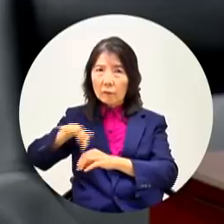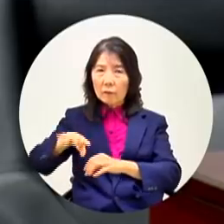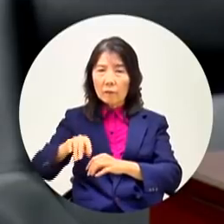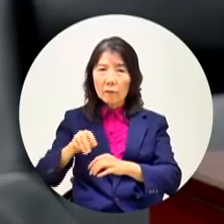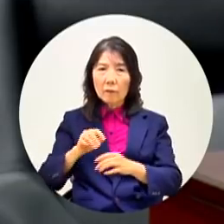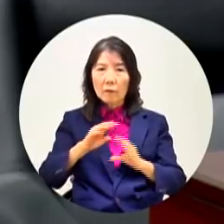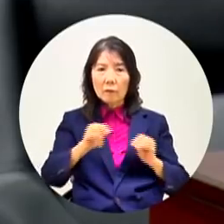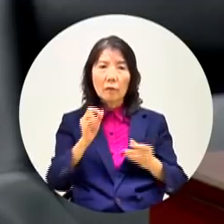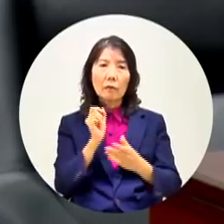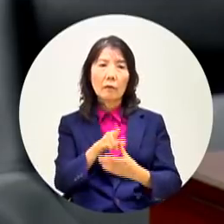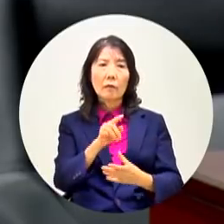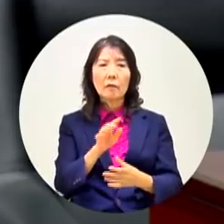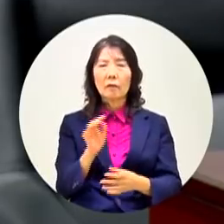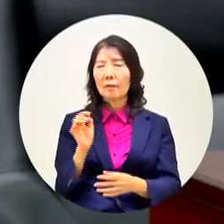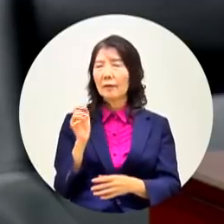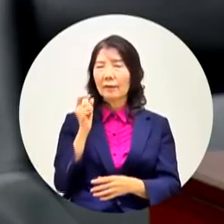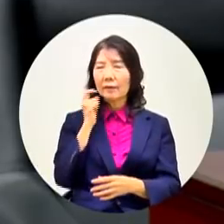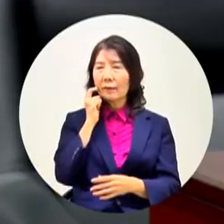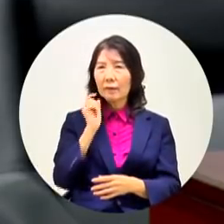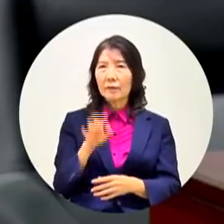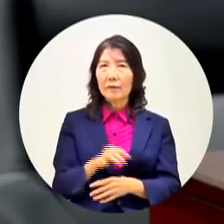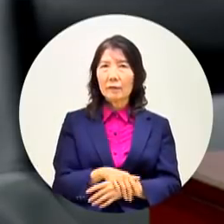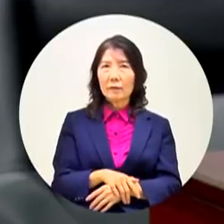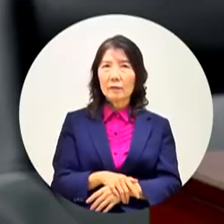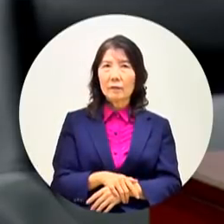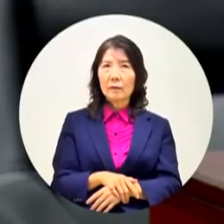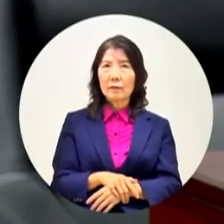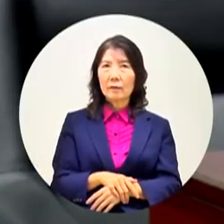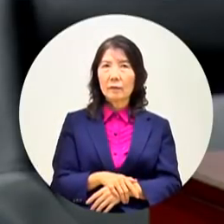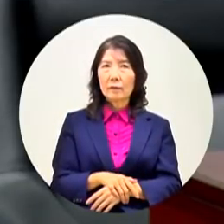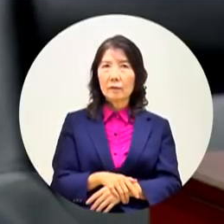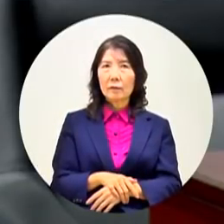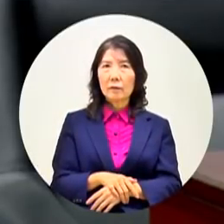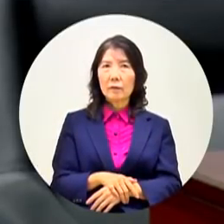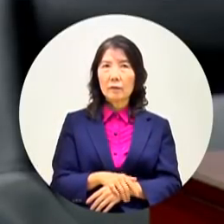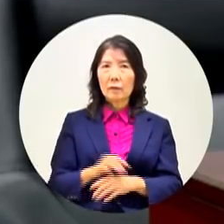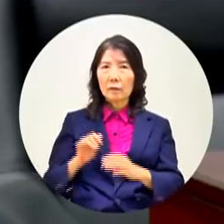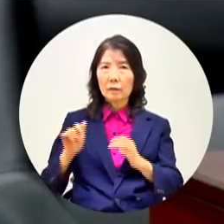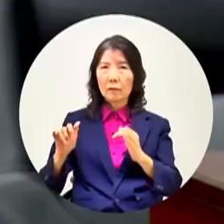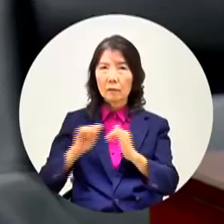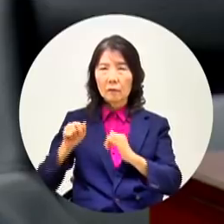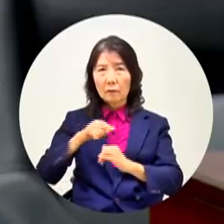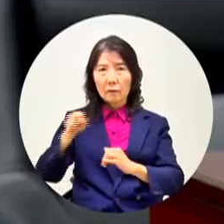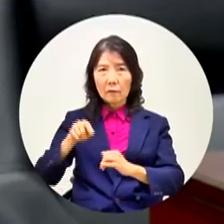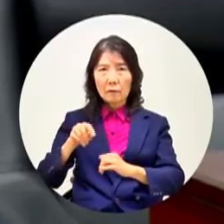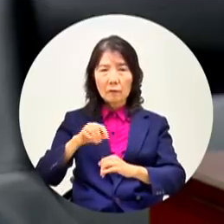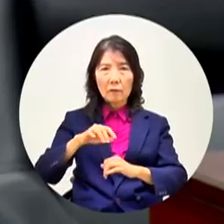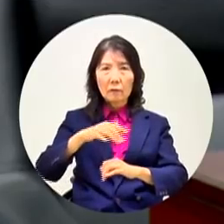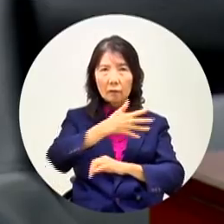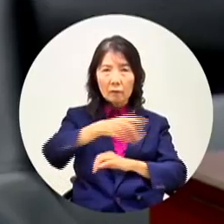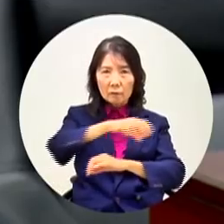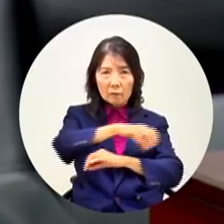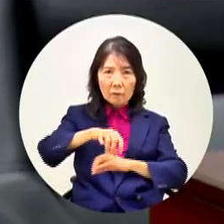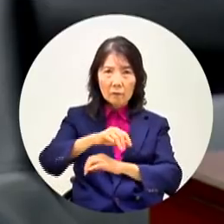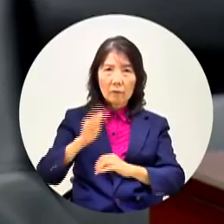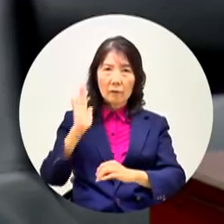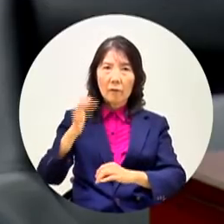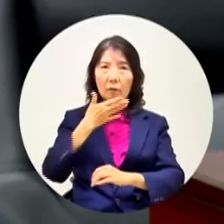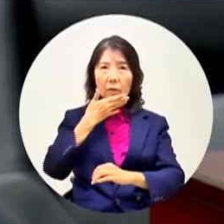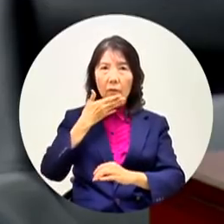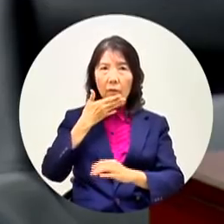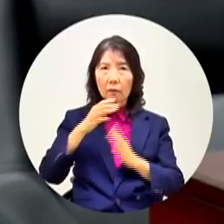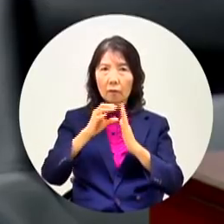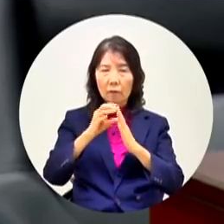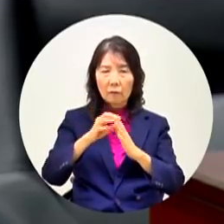地无可能，吼、哦，当然这是无可能。啊，百姓，你若把这座水沟，我们水利局经过